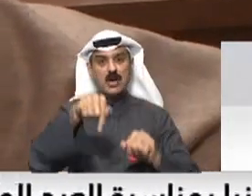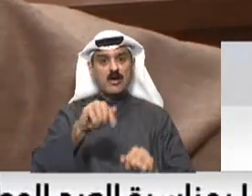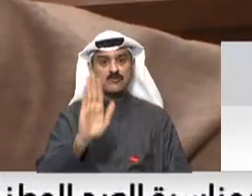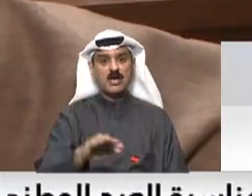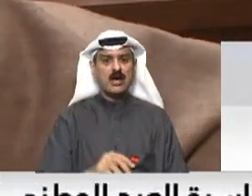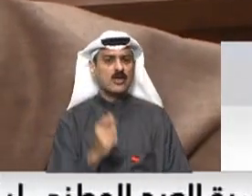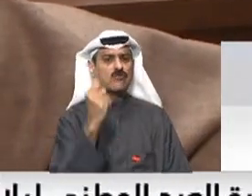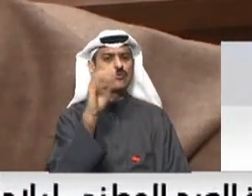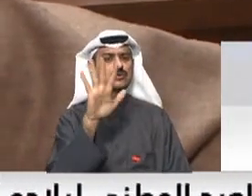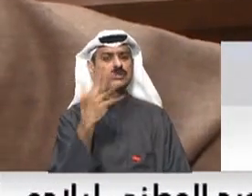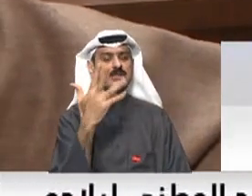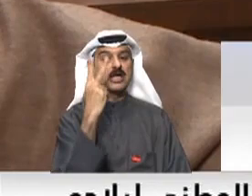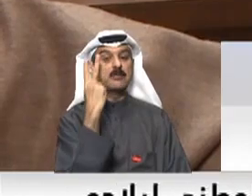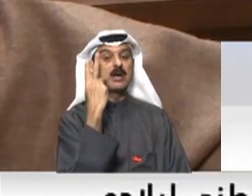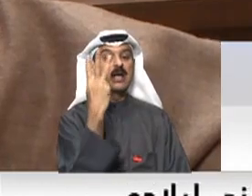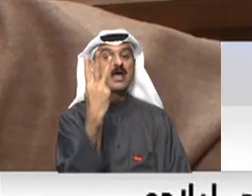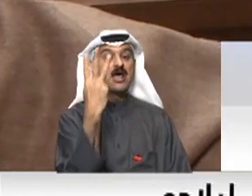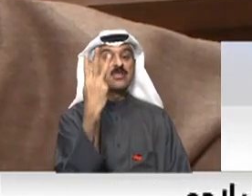بتكلفة